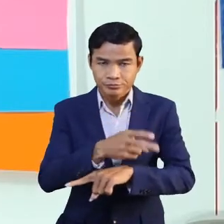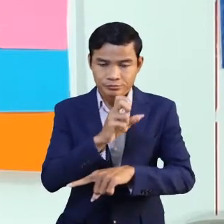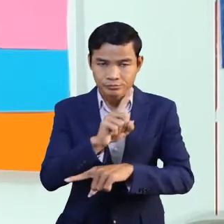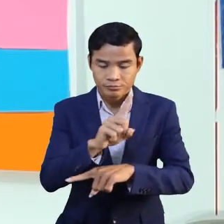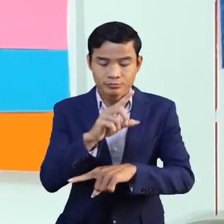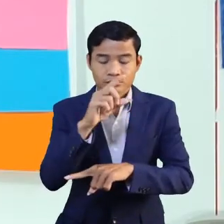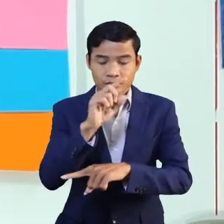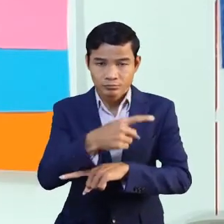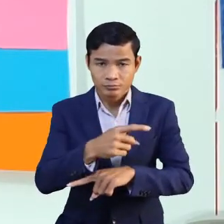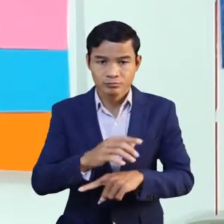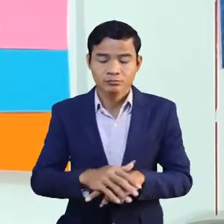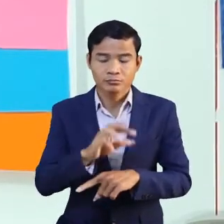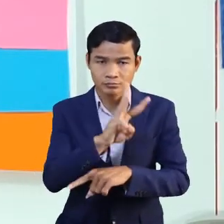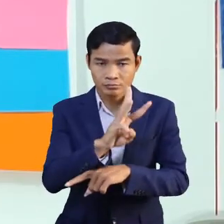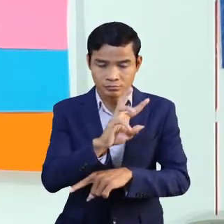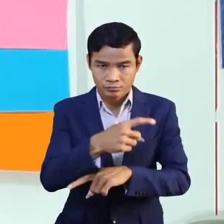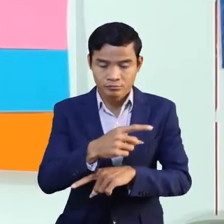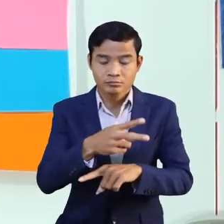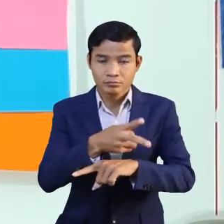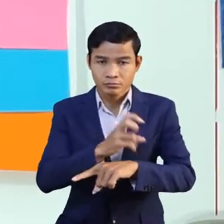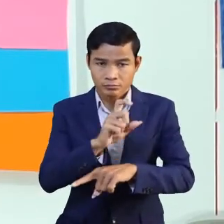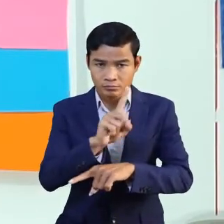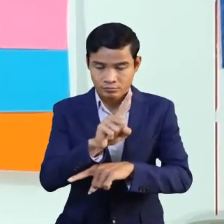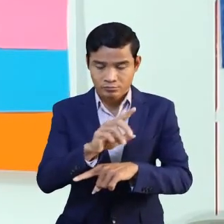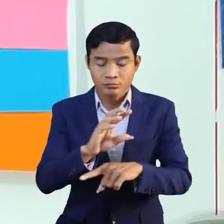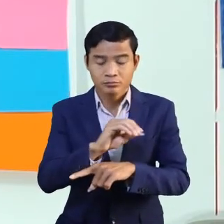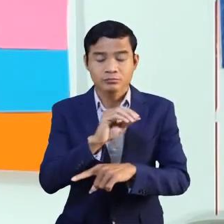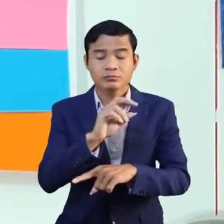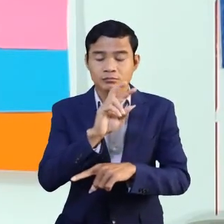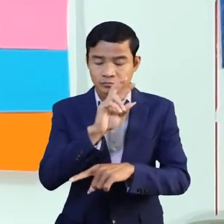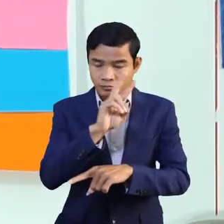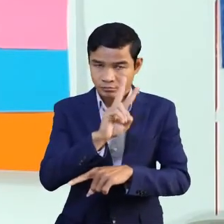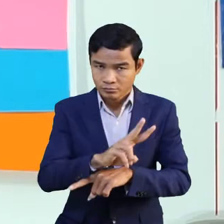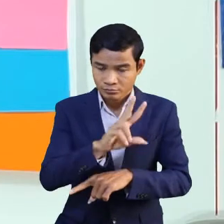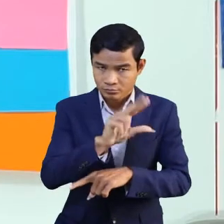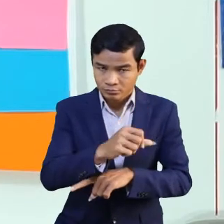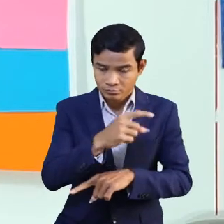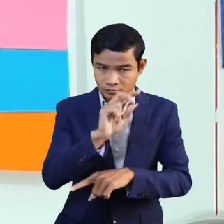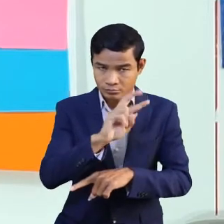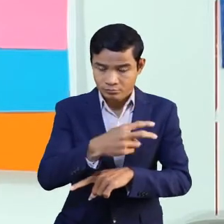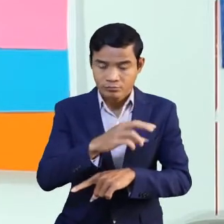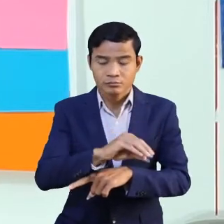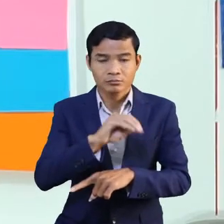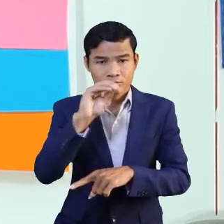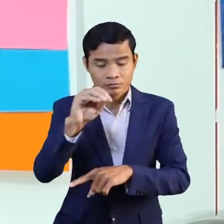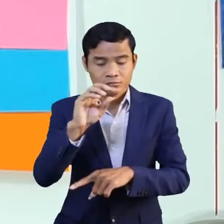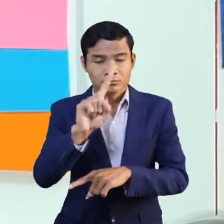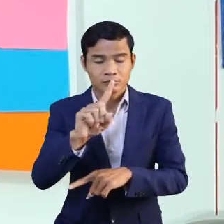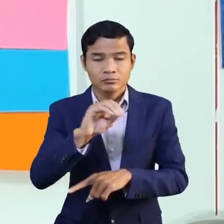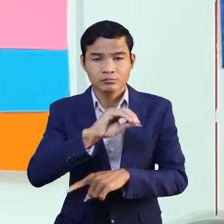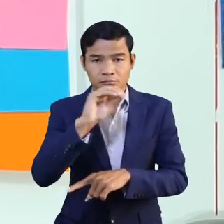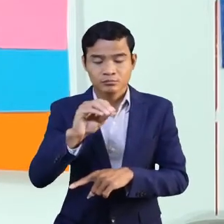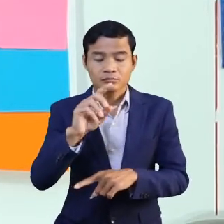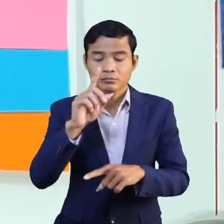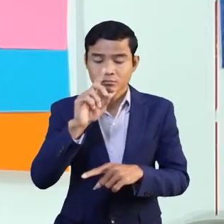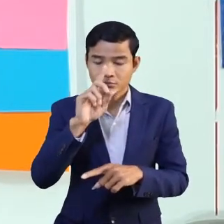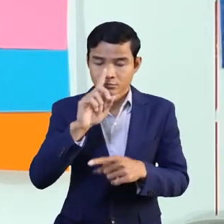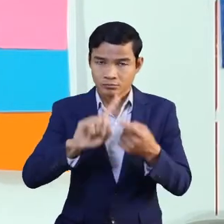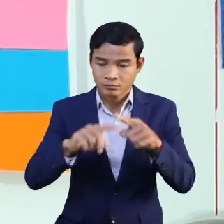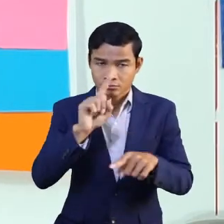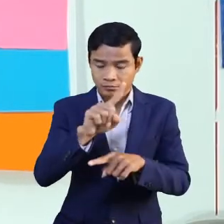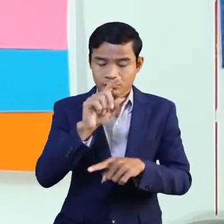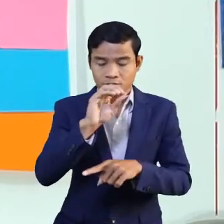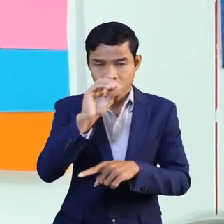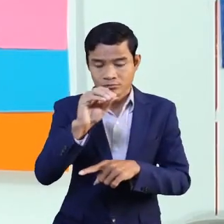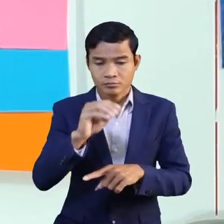1000ចាអញ្ចឹង3000ឲ្យគេចែកឲ្យ1នៅសល់2 2000 1គេចែកបានតាំងនៅខាងលើចាឈរលេខ1នេះលើកវា